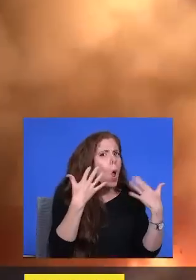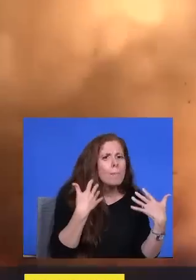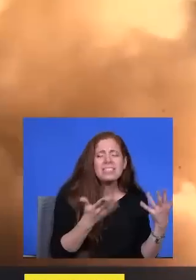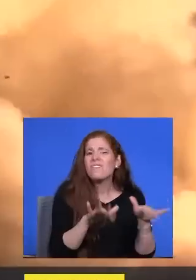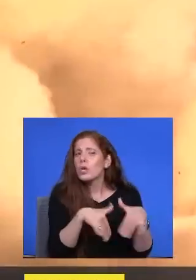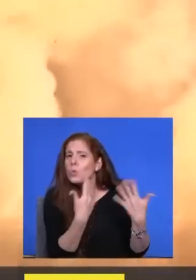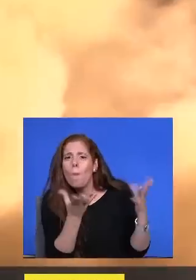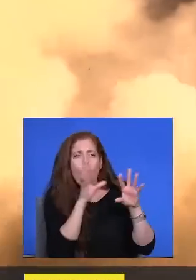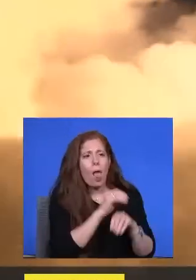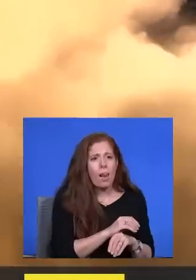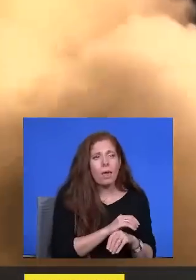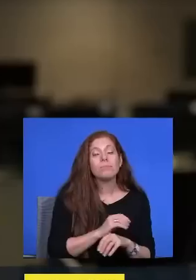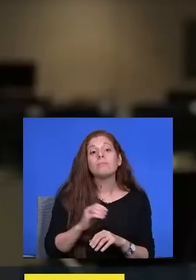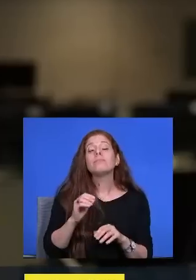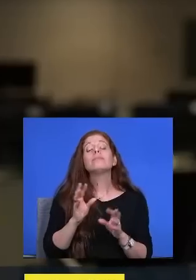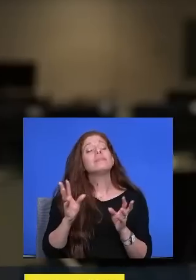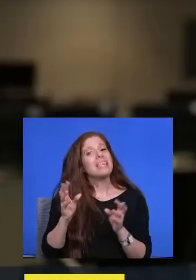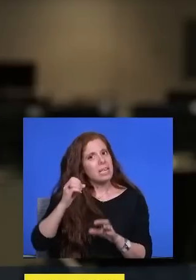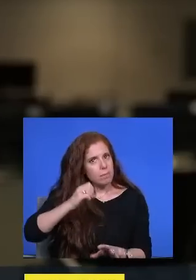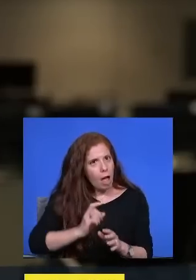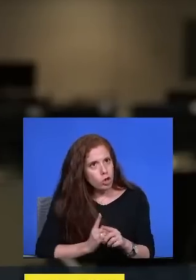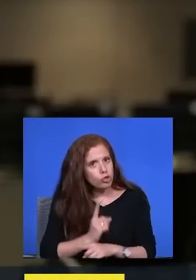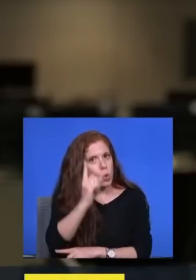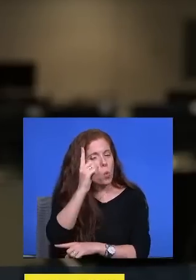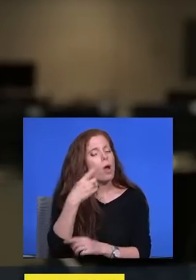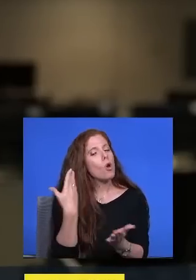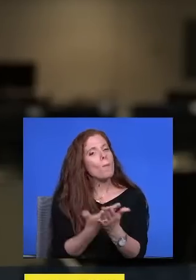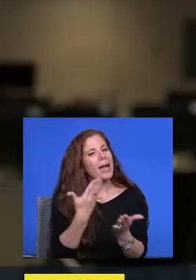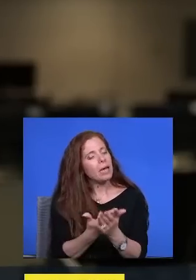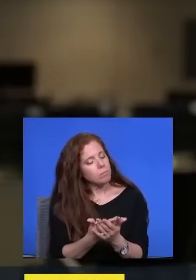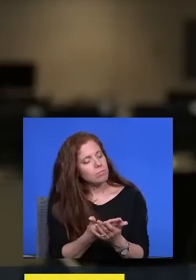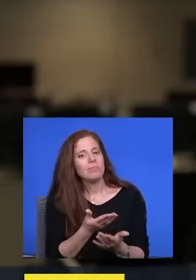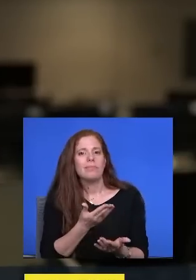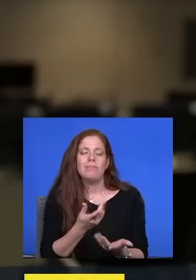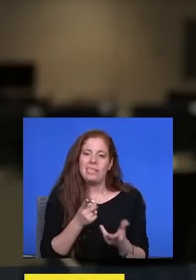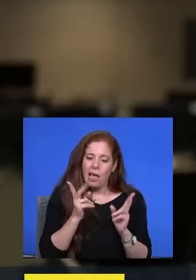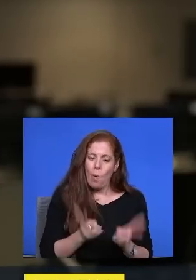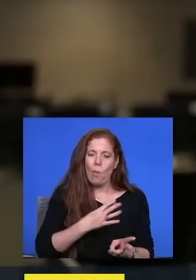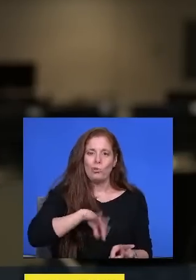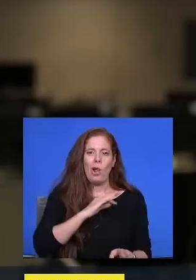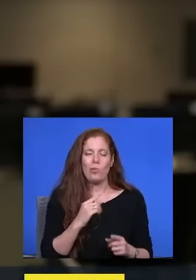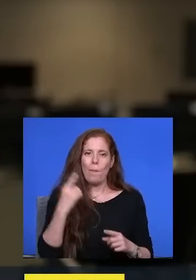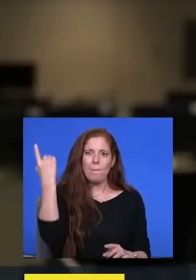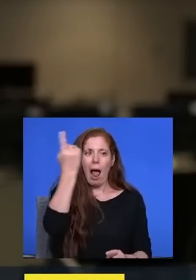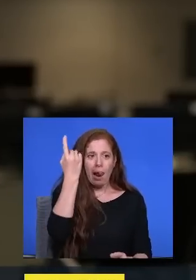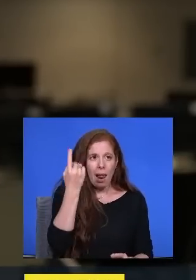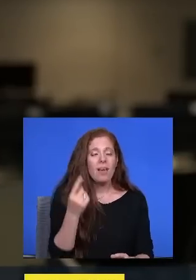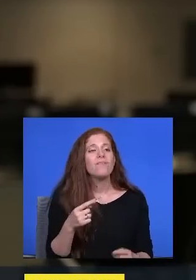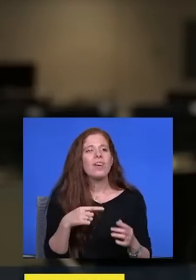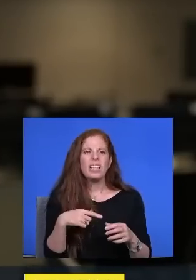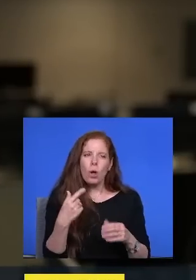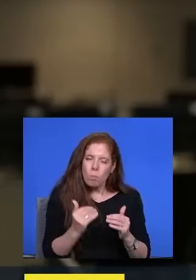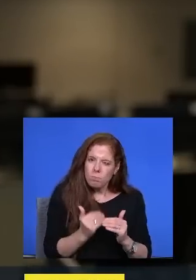עם שיגור לוויין זה, אנחנו מוכיחים שוב את עליונות ישראל בחלל. בו זמנית אנחנו מייצרים את קפיצת המדרגה המבצעית,